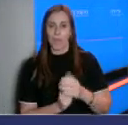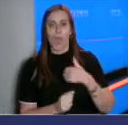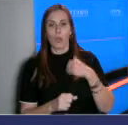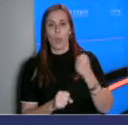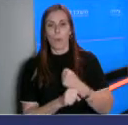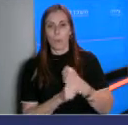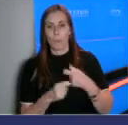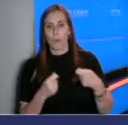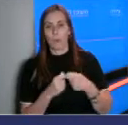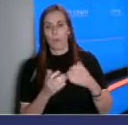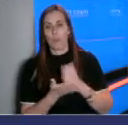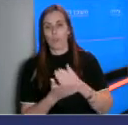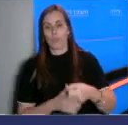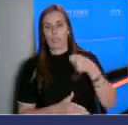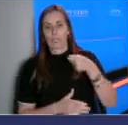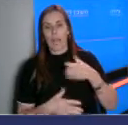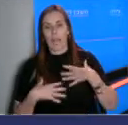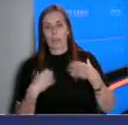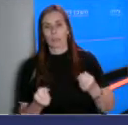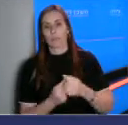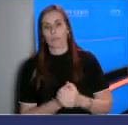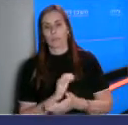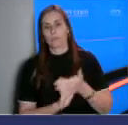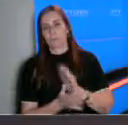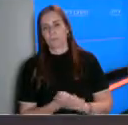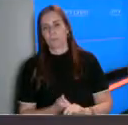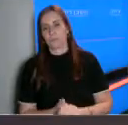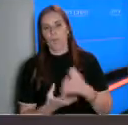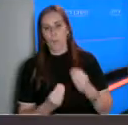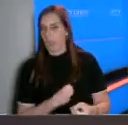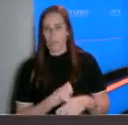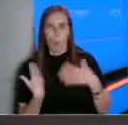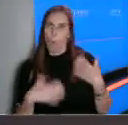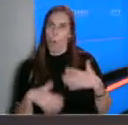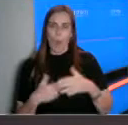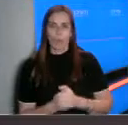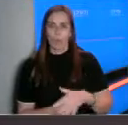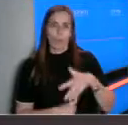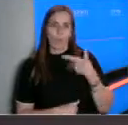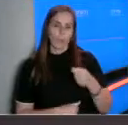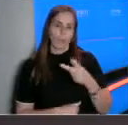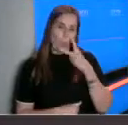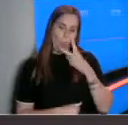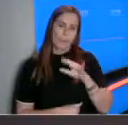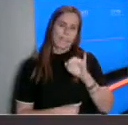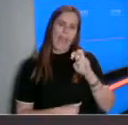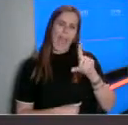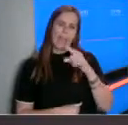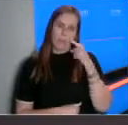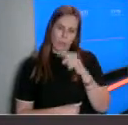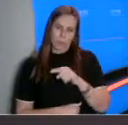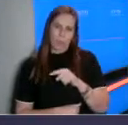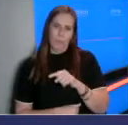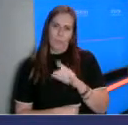פועלים בהתאם להגדרות סל הבריאות. אוקיי. כן, גם עלי חמלה מאוד חברתי. מאוד. אתה מרגיש כאילו שהם רואים את יעל, הם רואים